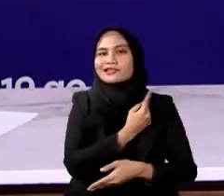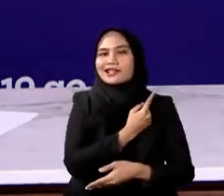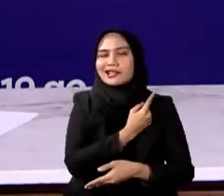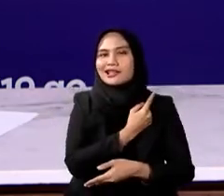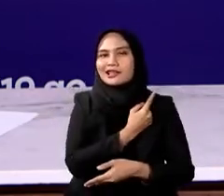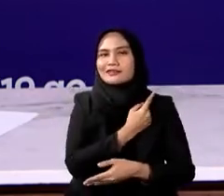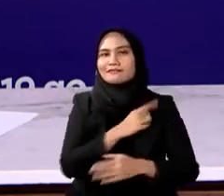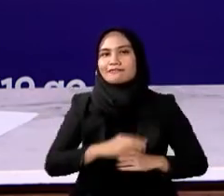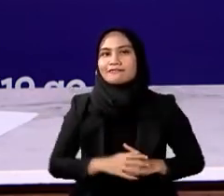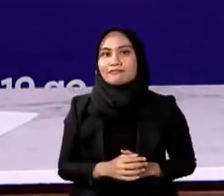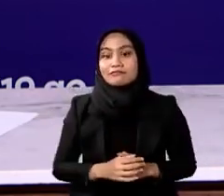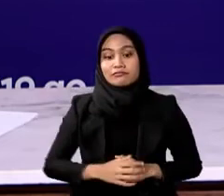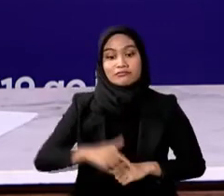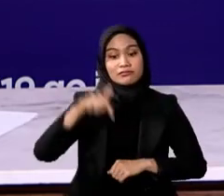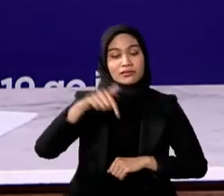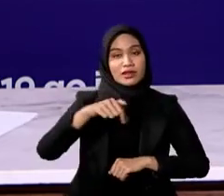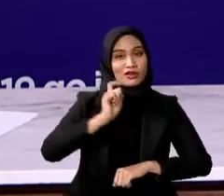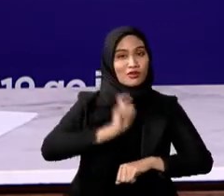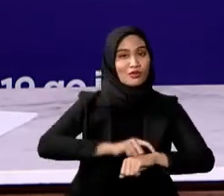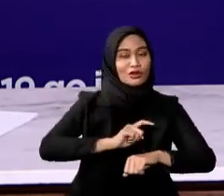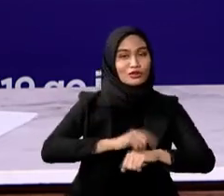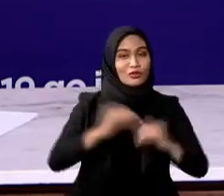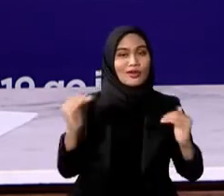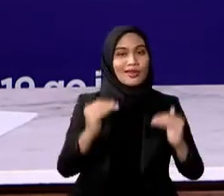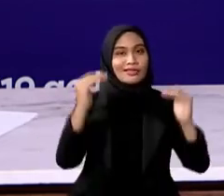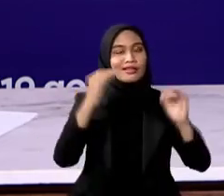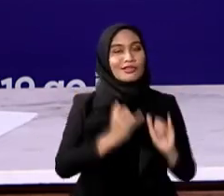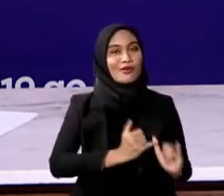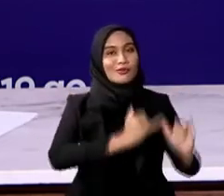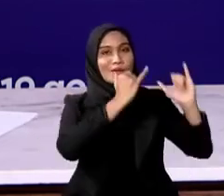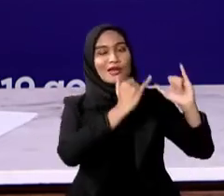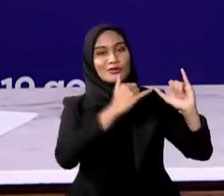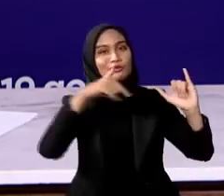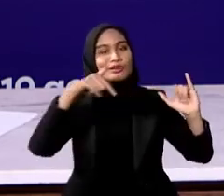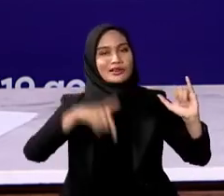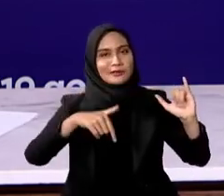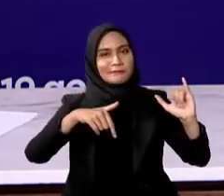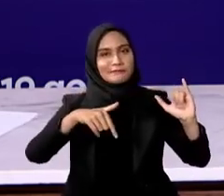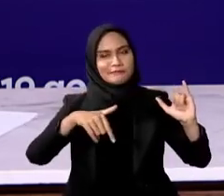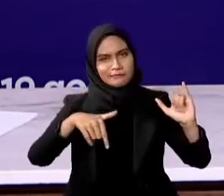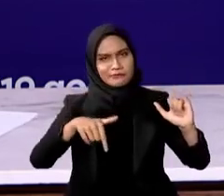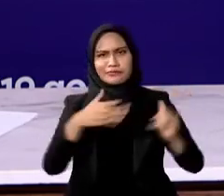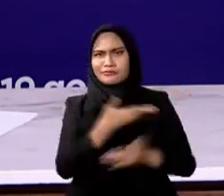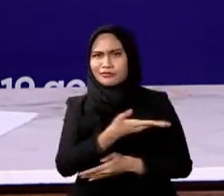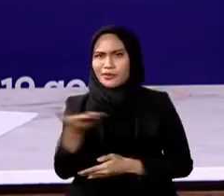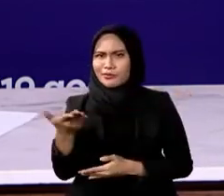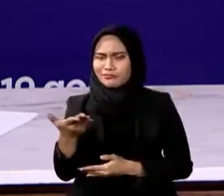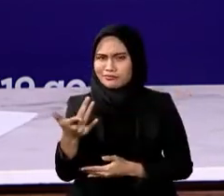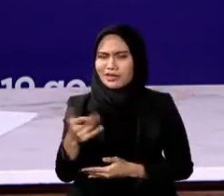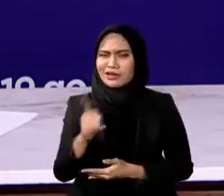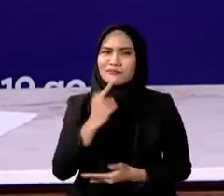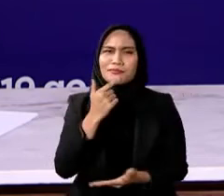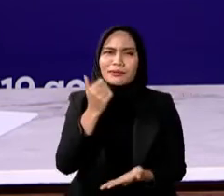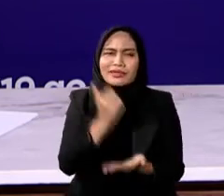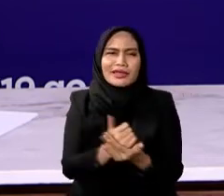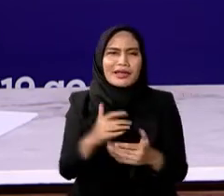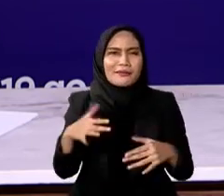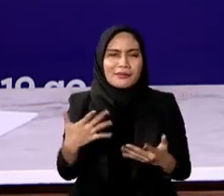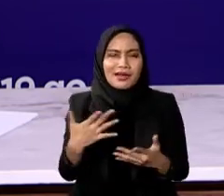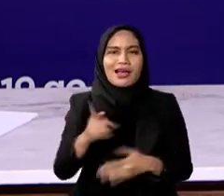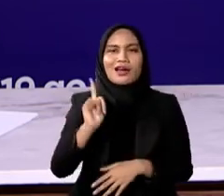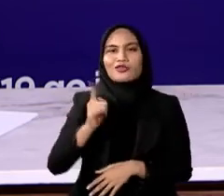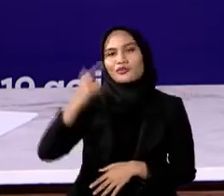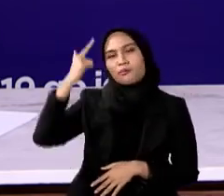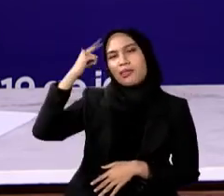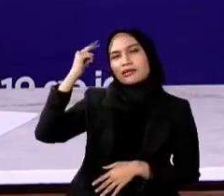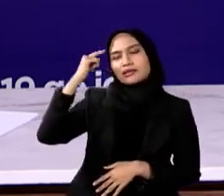Tahun Baru yang sedang berjalan ini dapat menjadi pembuktian bagi seluruh masyarakat untuk dapat belajar